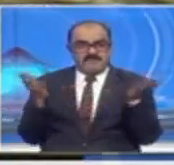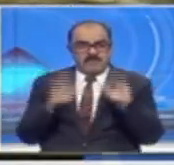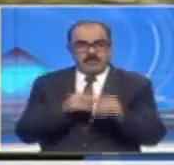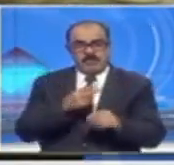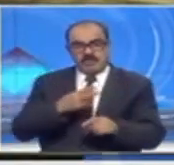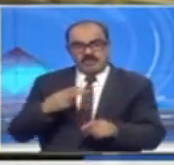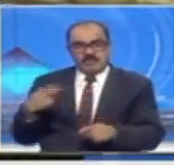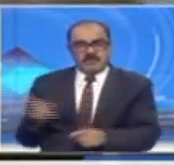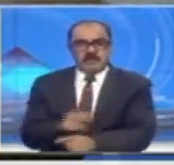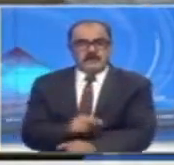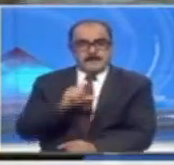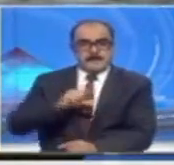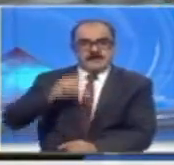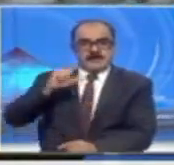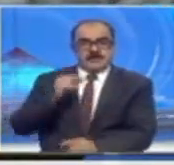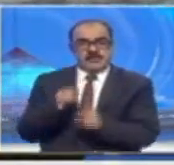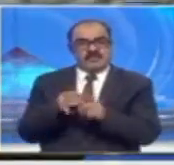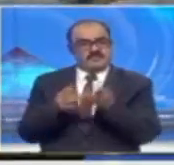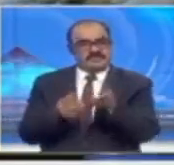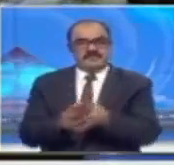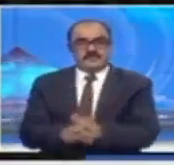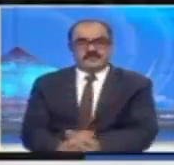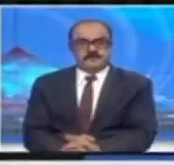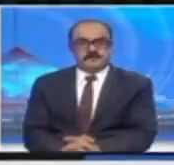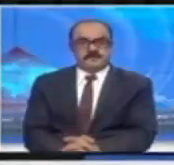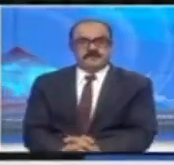الطلقات مختلفة الأعيرة والمواد المخدرة.